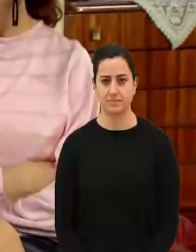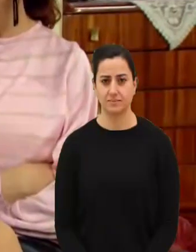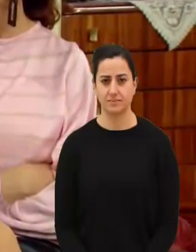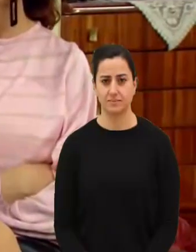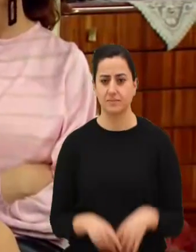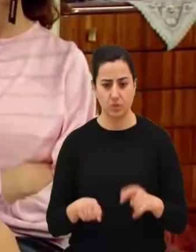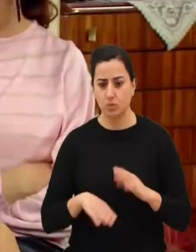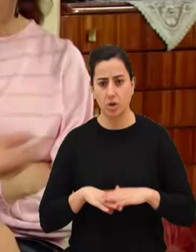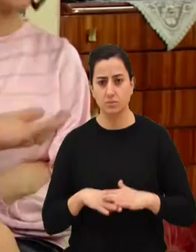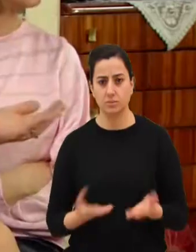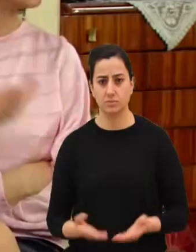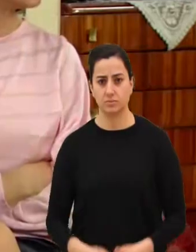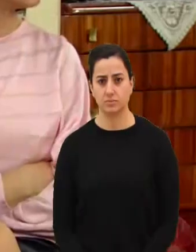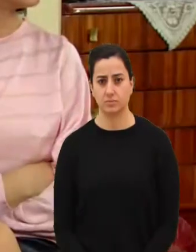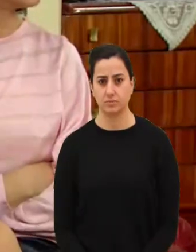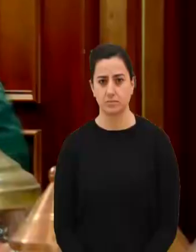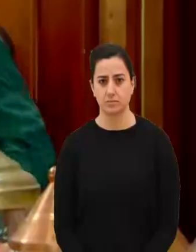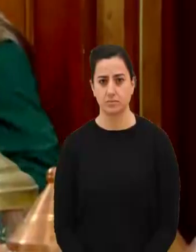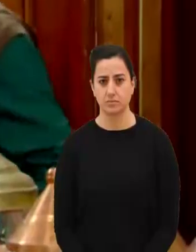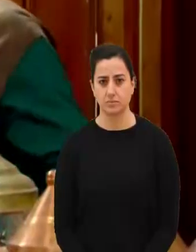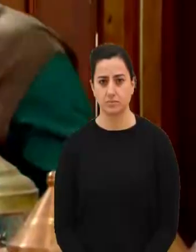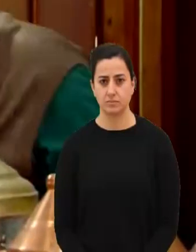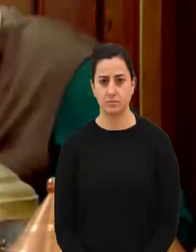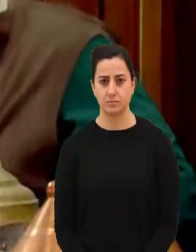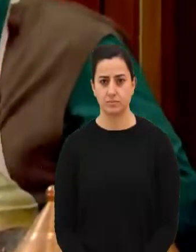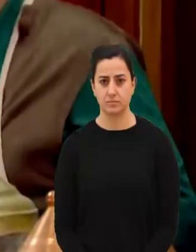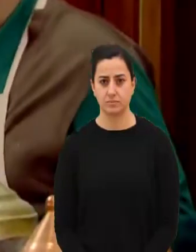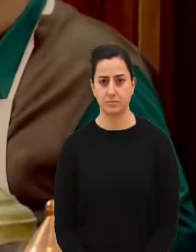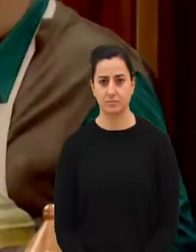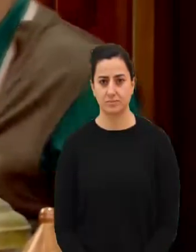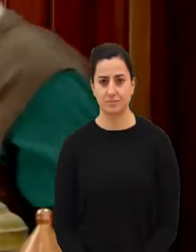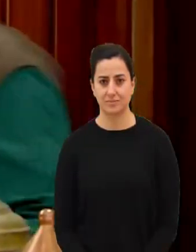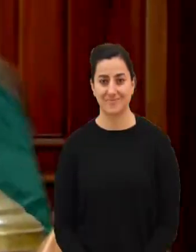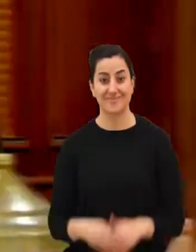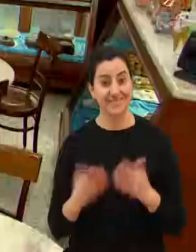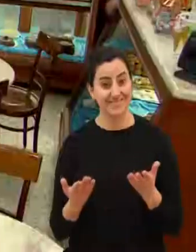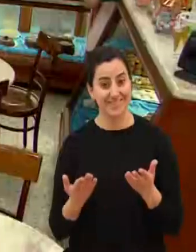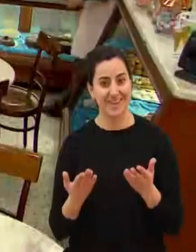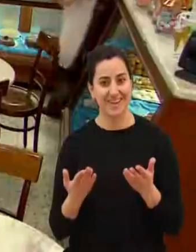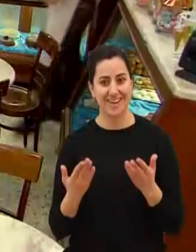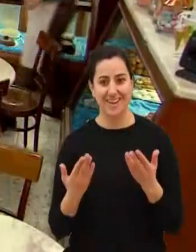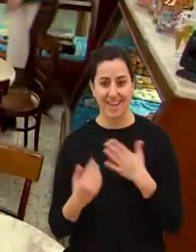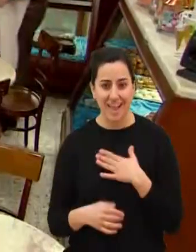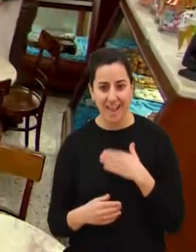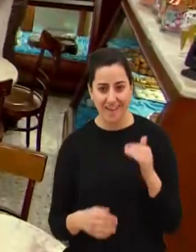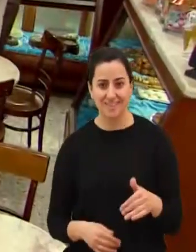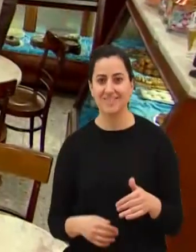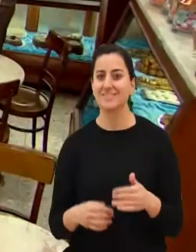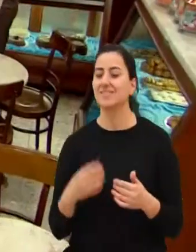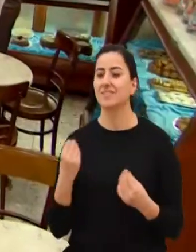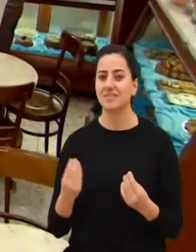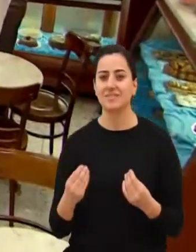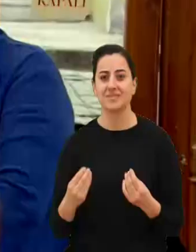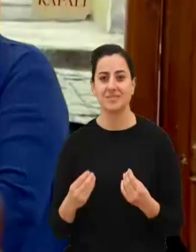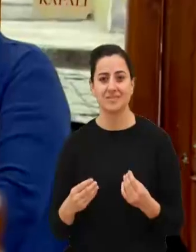Ne olacak şimdi? Sami mutfaktan çıktı. Ah, hoş geldin yenge. Hoş bulduk Sami Bey.